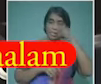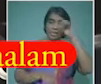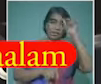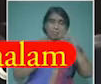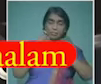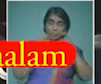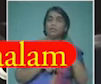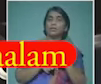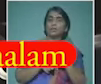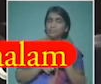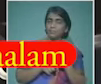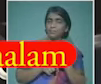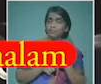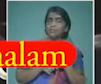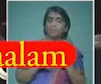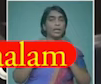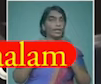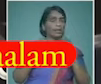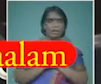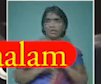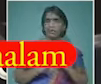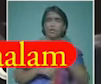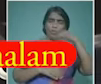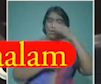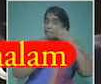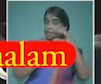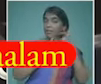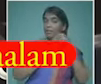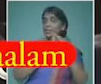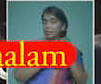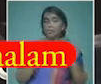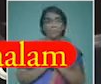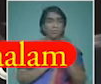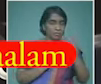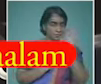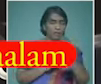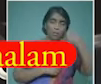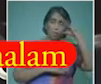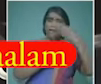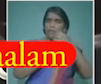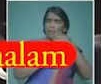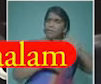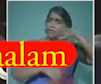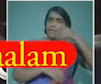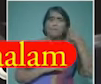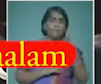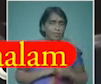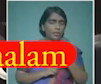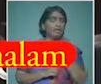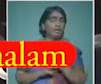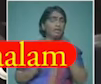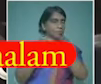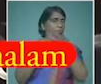இடங்களை பாதுகாக்க வேண்டும். ஆனால் பாதுகாப்பது என்பதற்கு அப்பாலே சென்று பொய்களை சொல்லி வரலாற்றை தெரிவுபடுத்தி